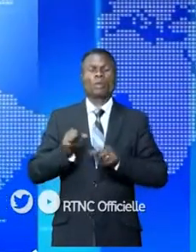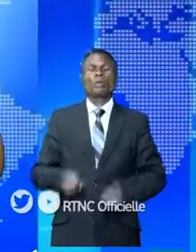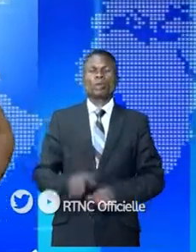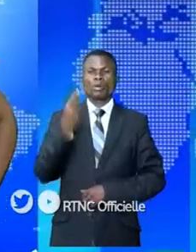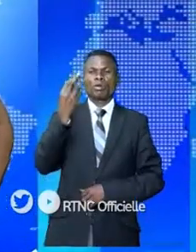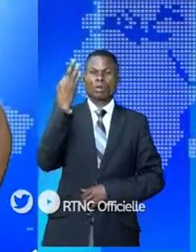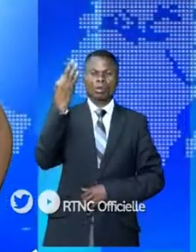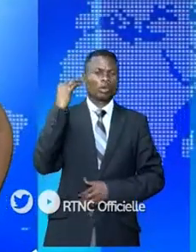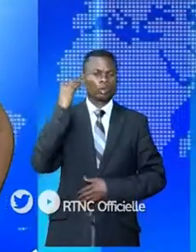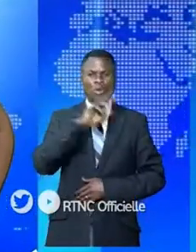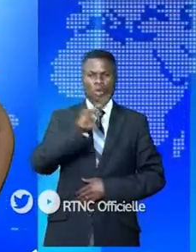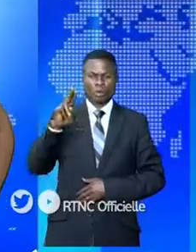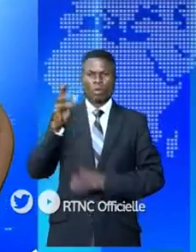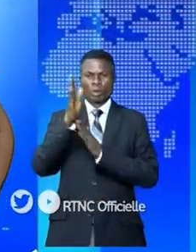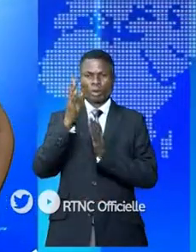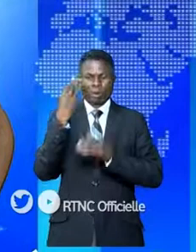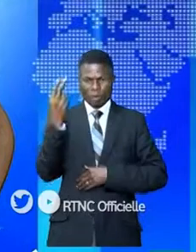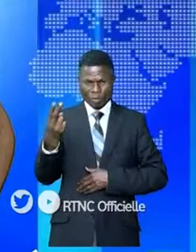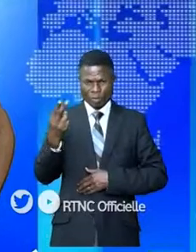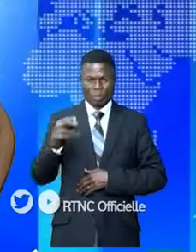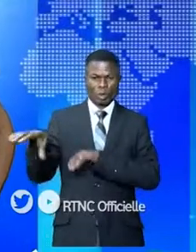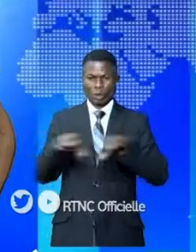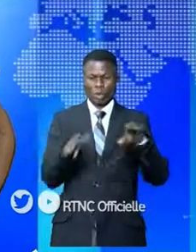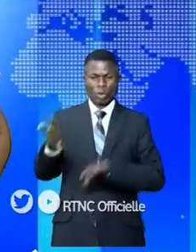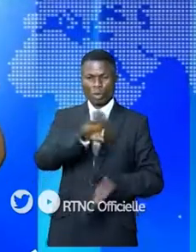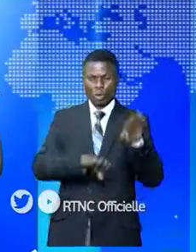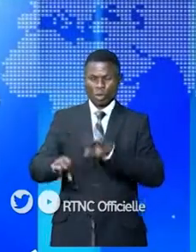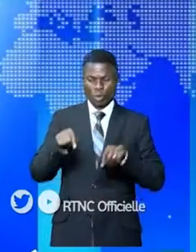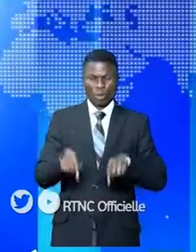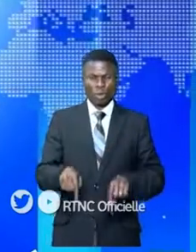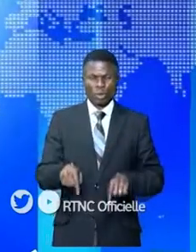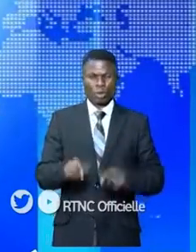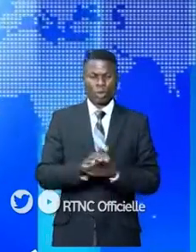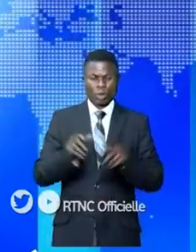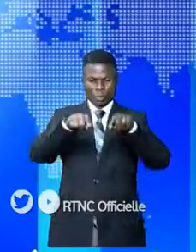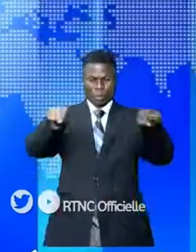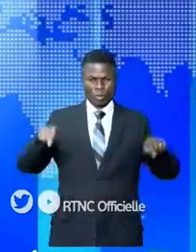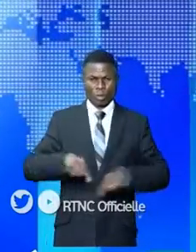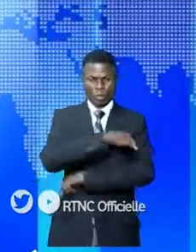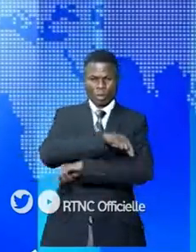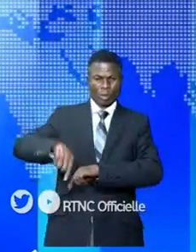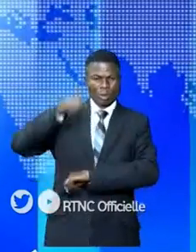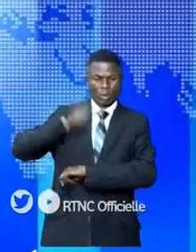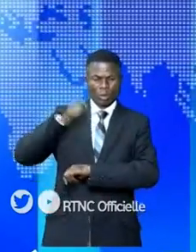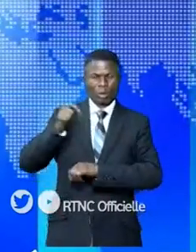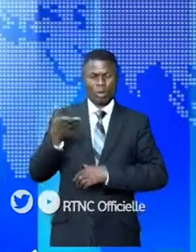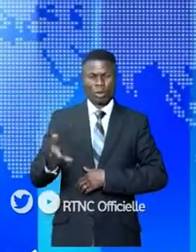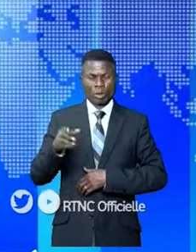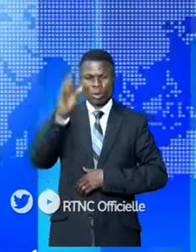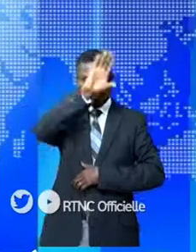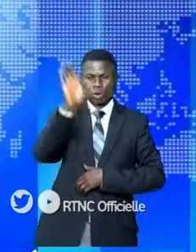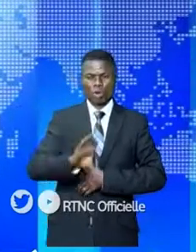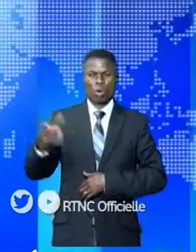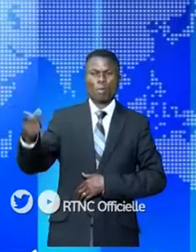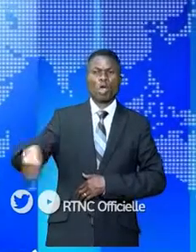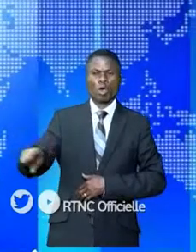23 juin dernier. L'audience solennelle de ses obsèques a eu lieu aujourd'hui à l'esplanade de la Cour de cassation. Nous sommes dans la commune